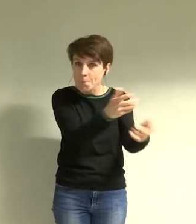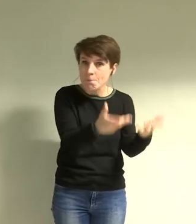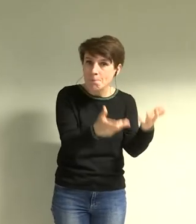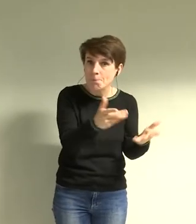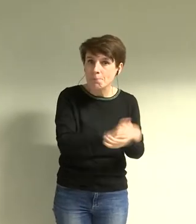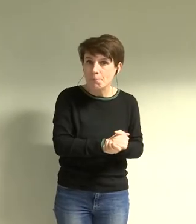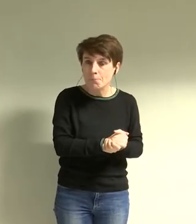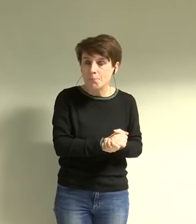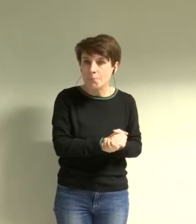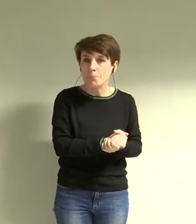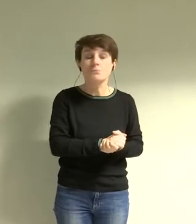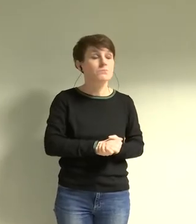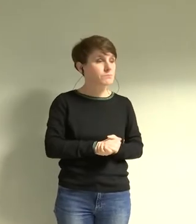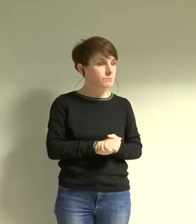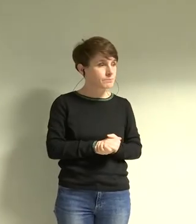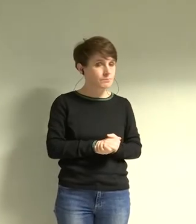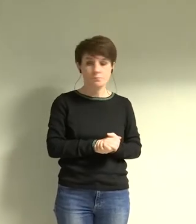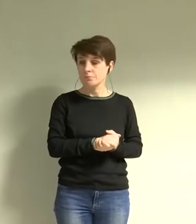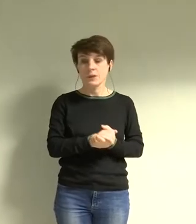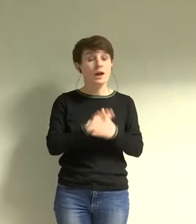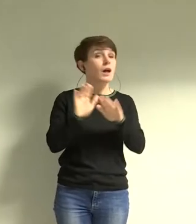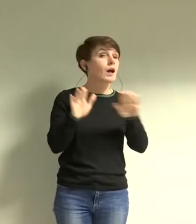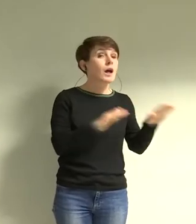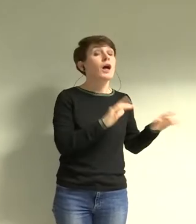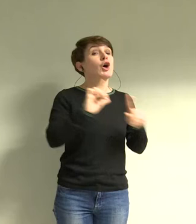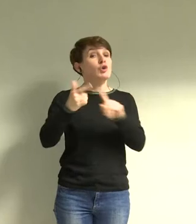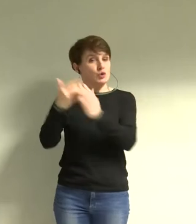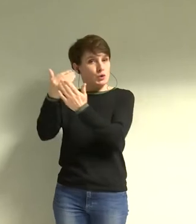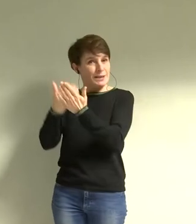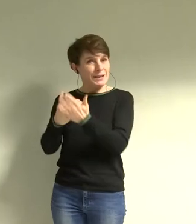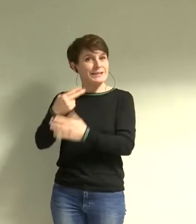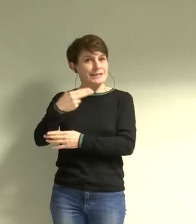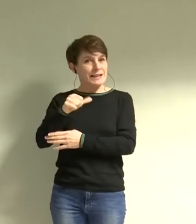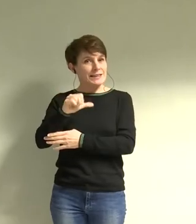qui pour la liste nasa